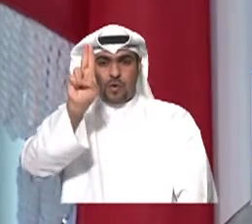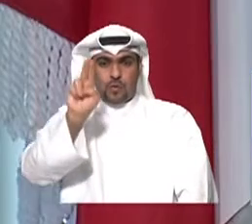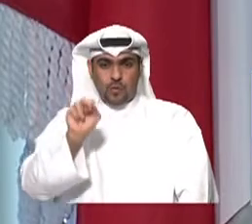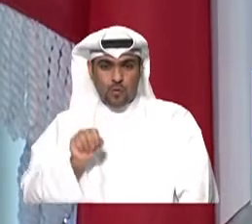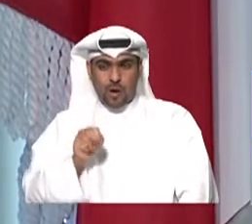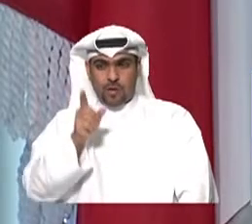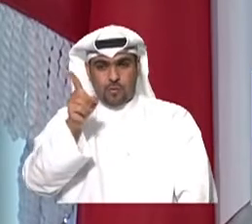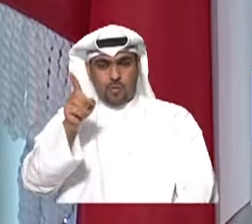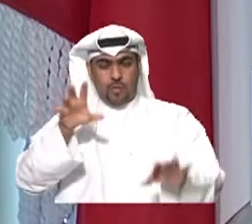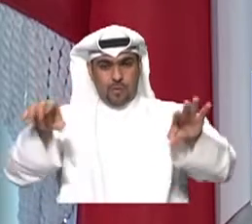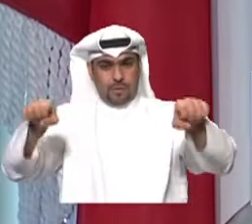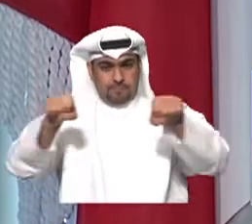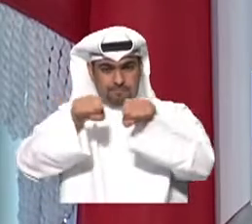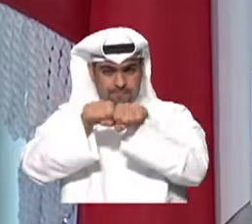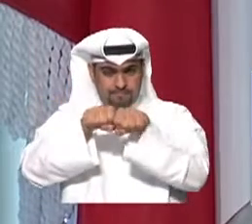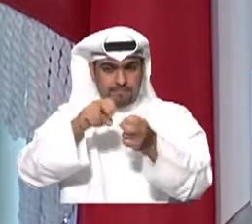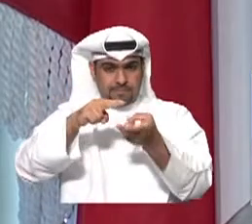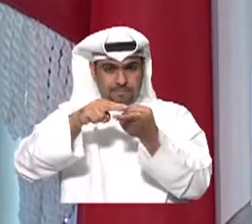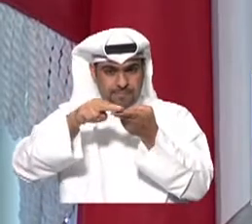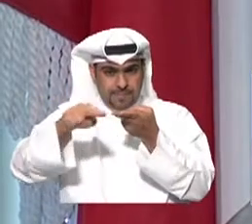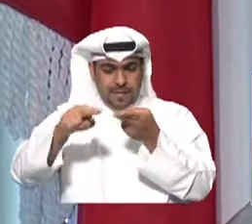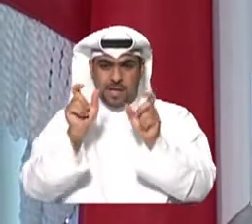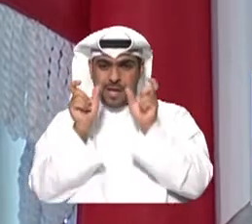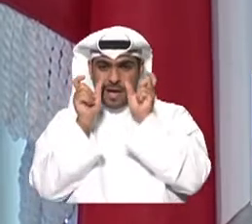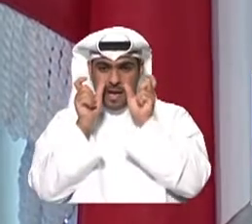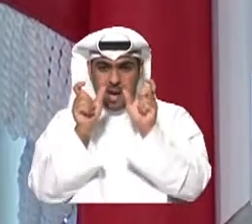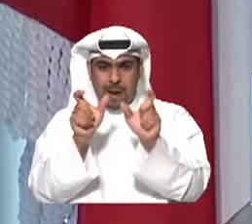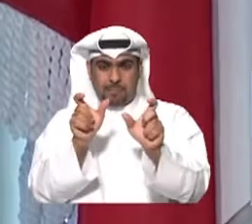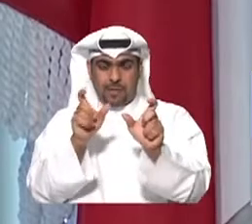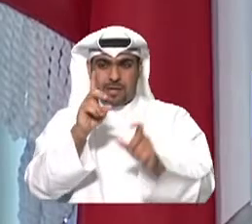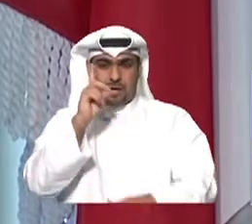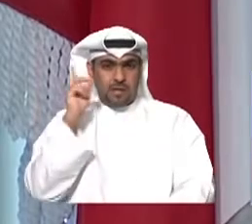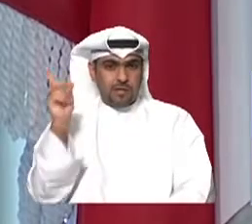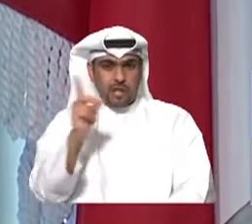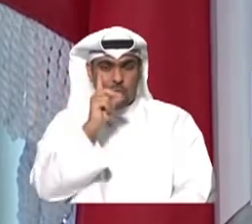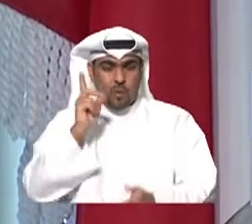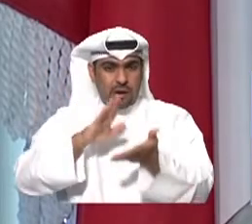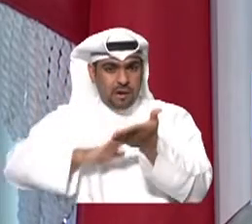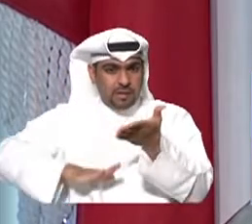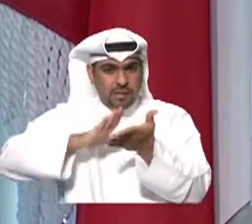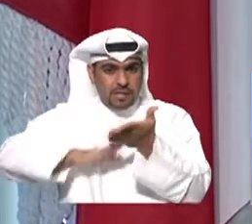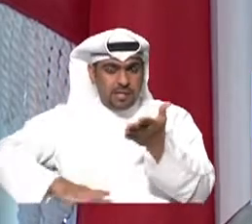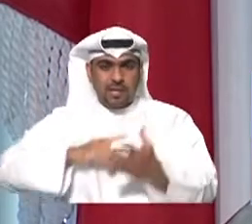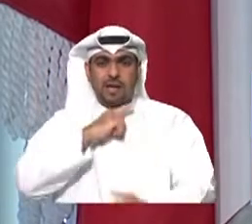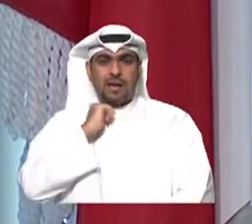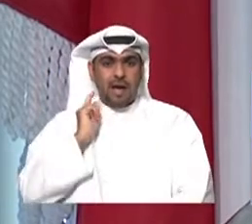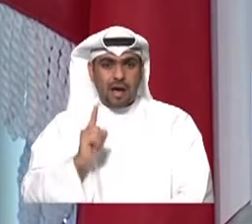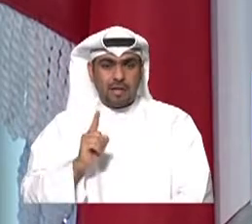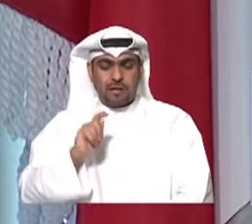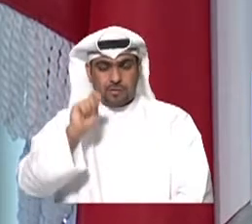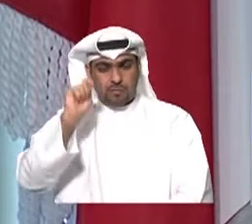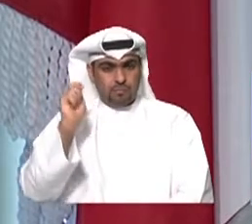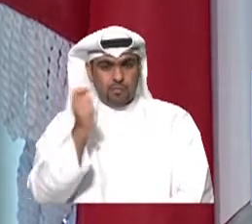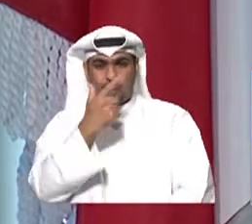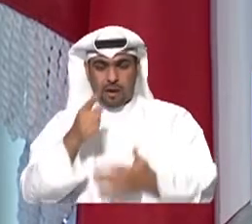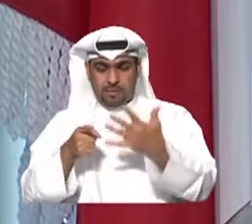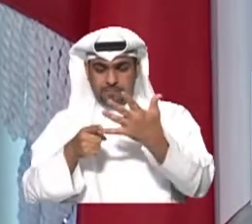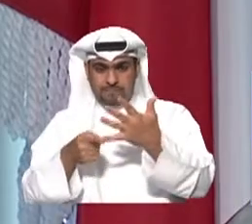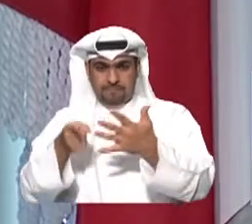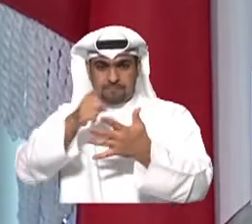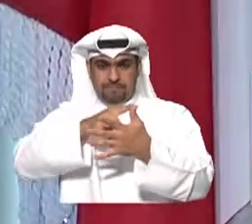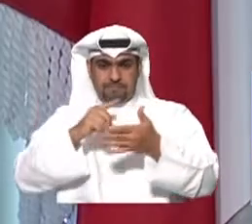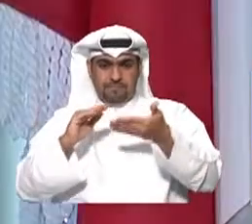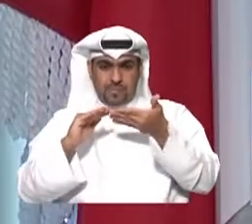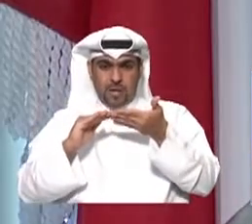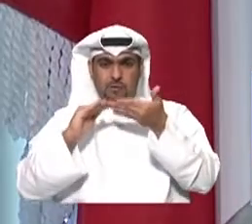المتحدة للمساهمة في الاستجابة الطارئة للحد من المعاناة الإنسانية ومد يد العون